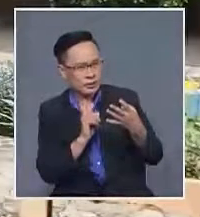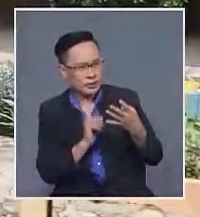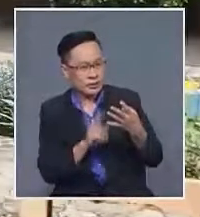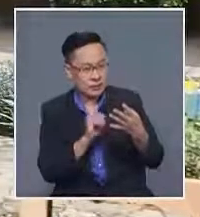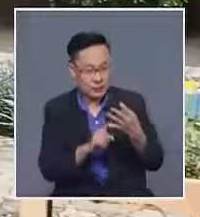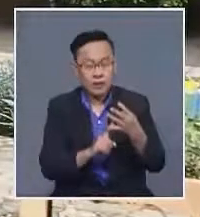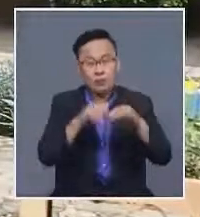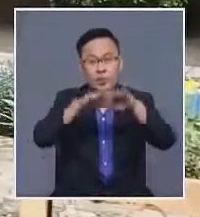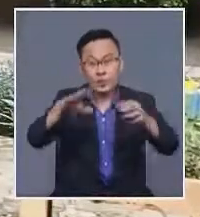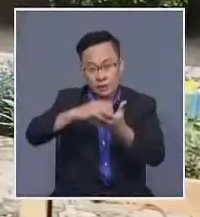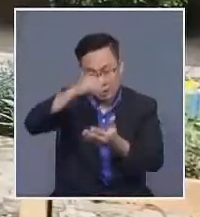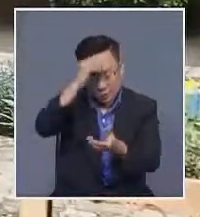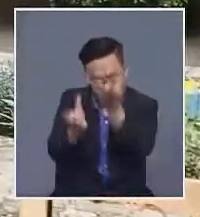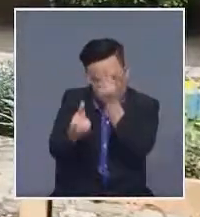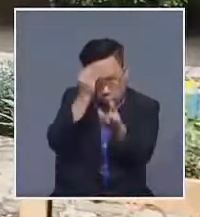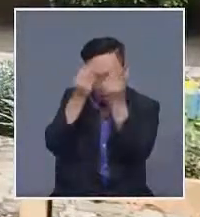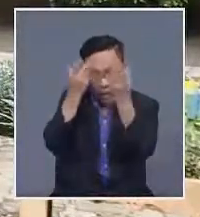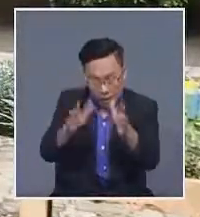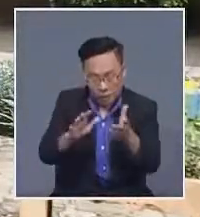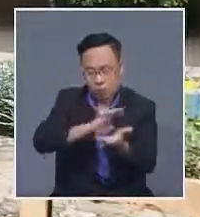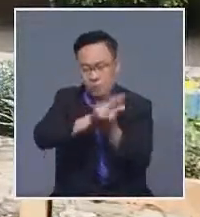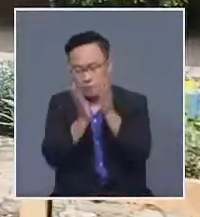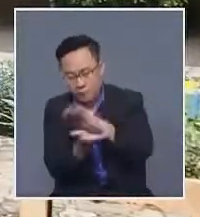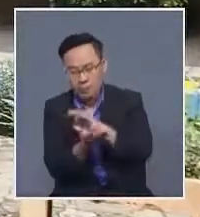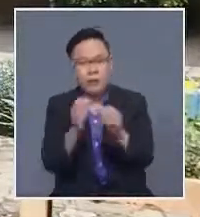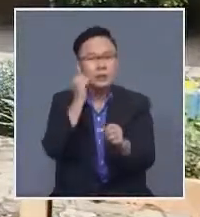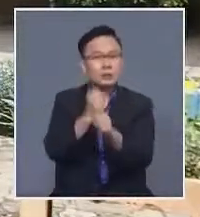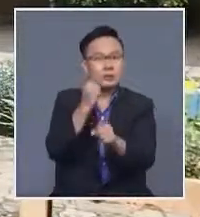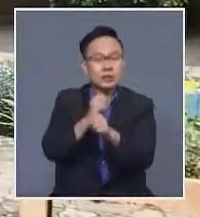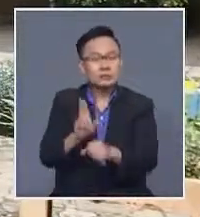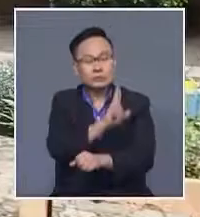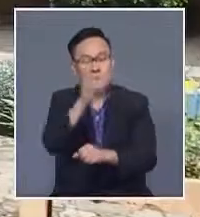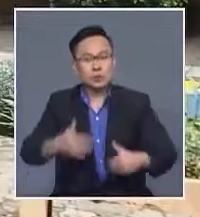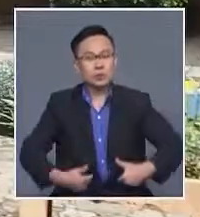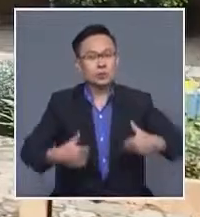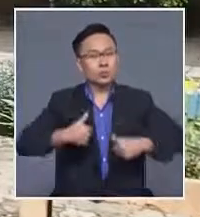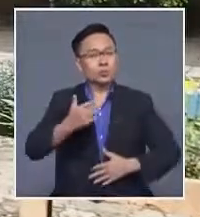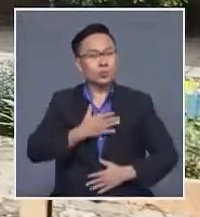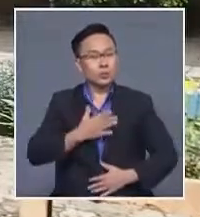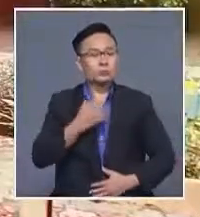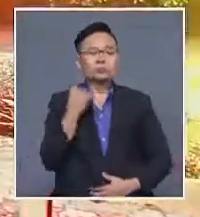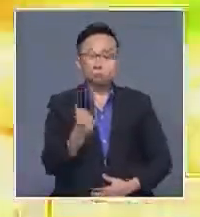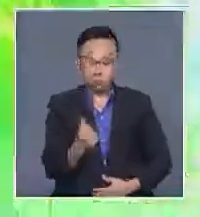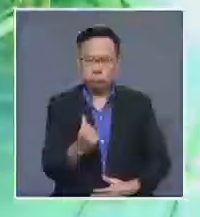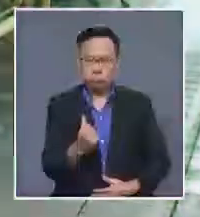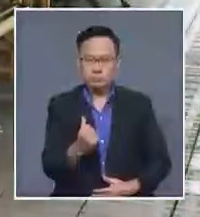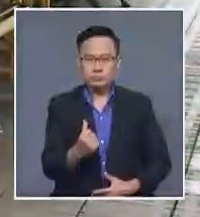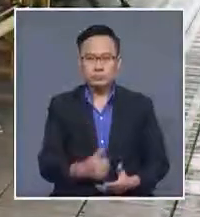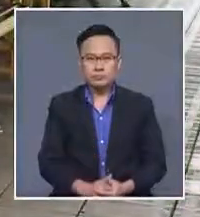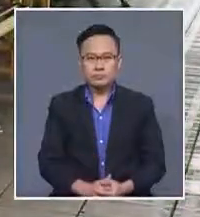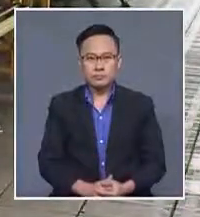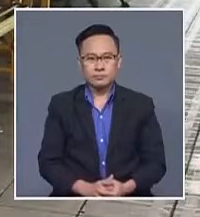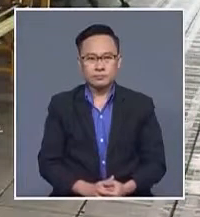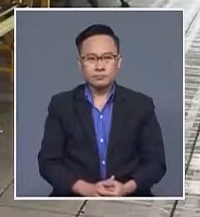ร่วมกิจกรรมแล้วเด็กนักเรียนของเรานั้นสามารถนำไปประยุกต์ใช้ในชีวิตประจำวันในเรื่องของความปลอดภัยต่างๆได้ครับผม